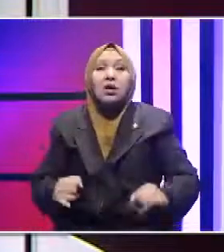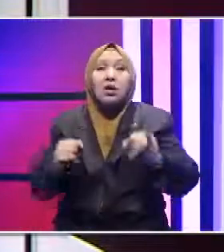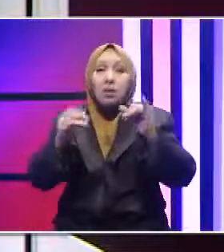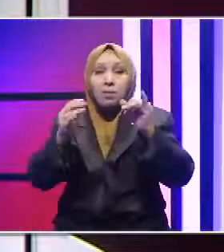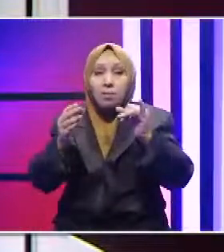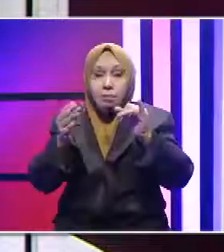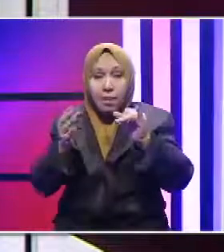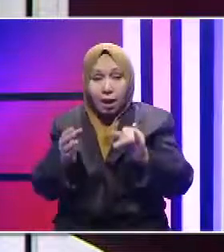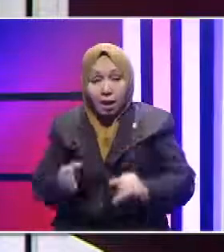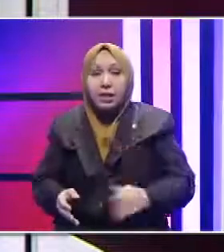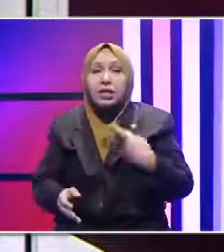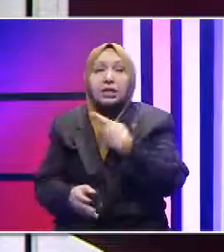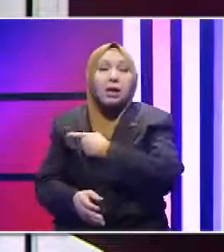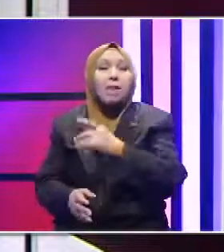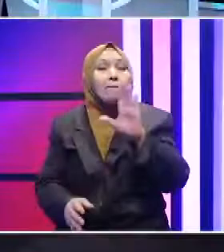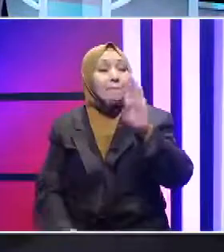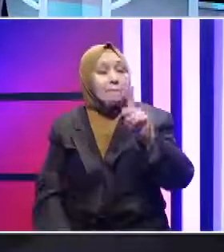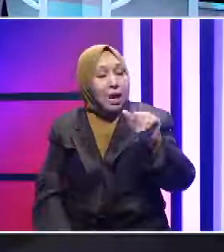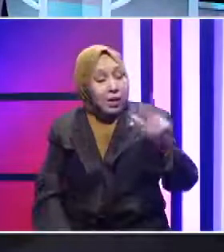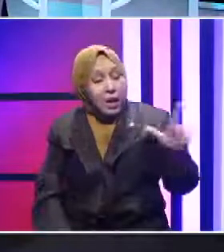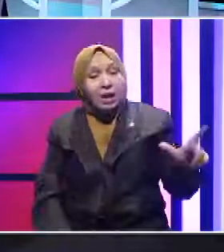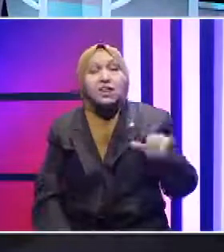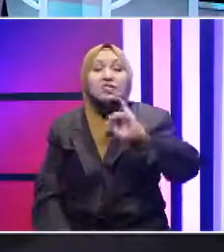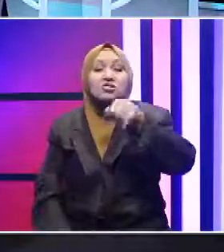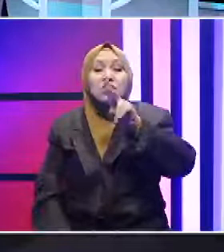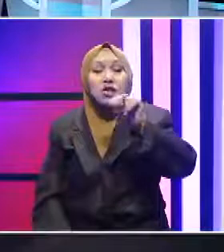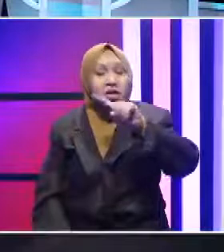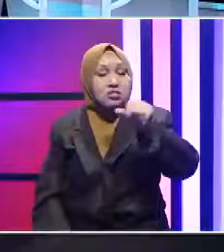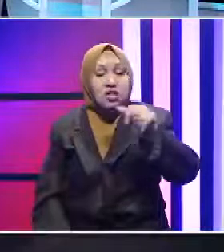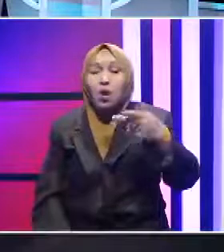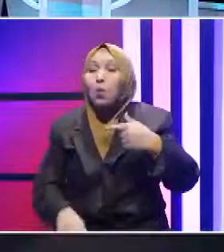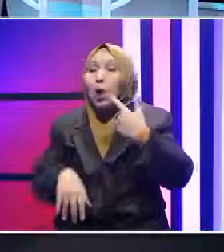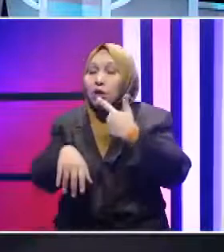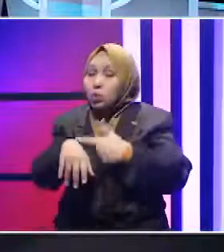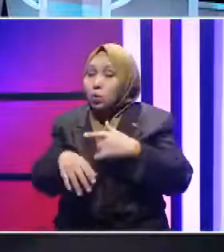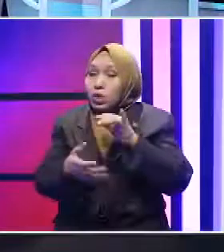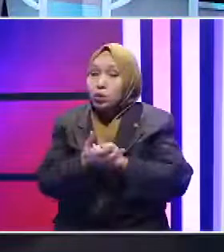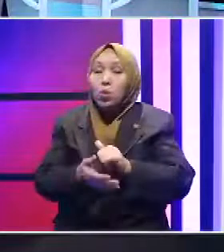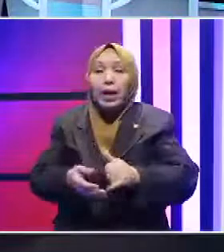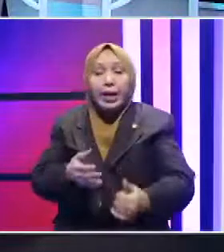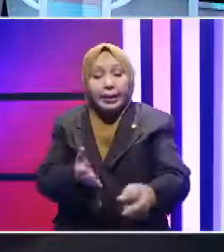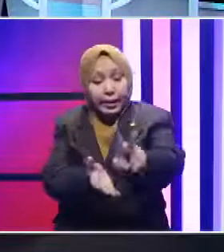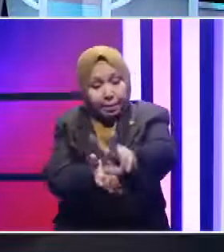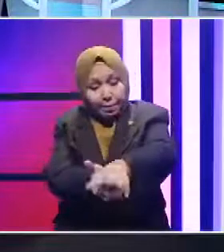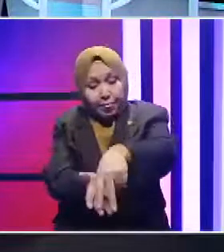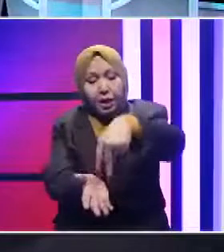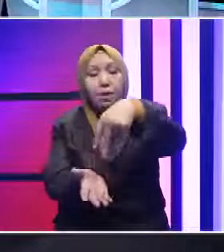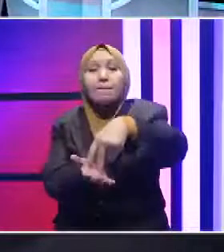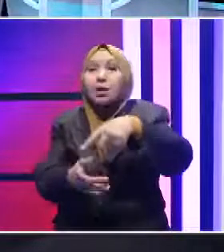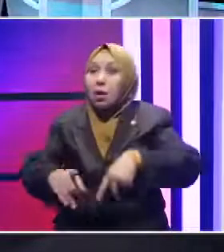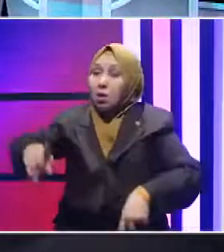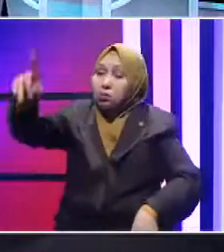lah ustaz. Bakal jenazah kita ustaz ya, akan dibongkar balik, pada waktu itu akan dibangkitkan kepada